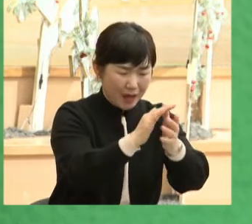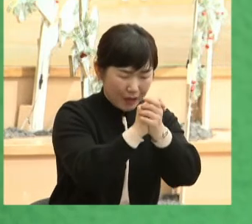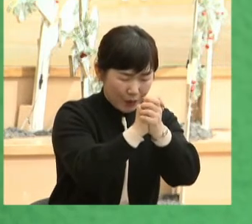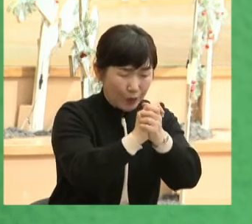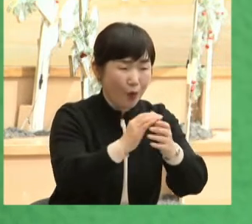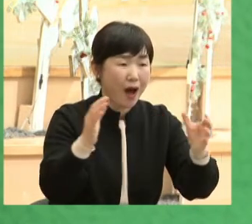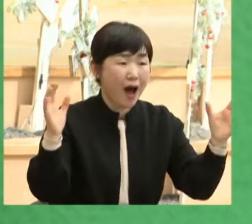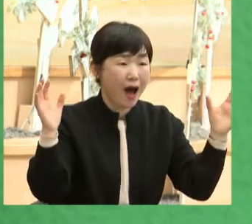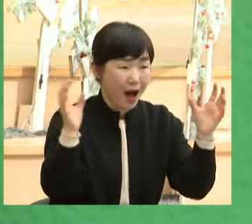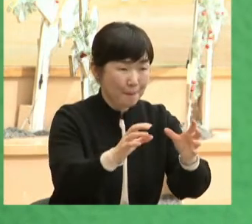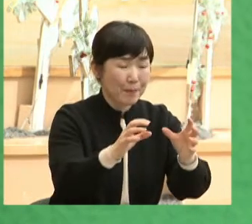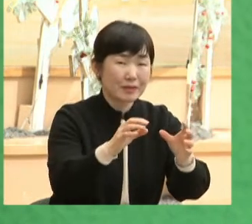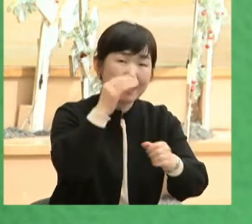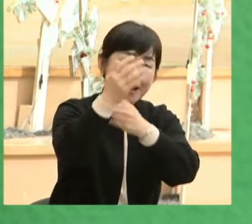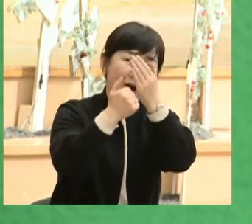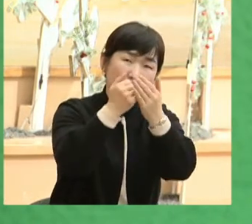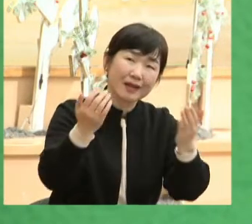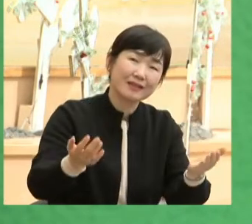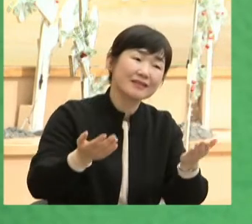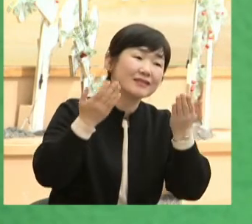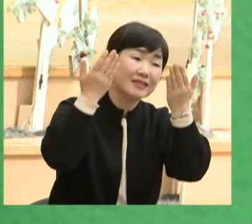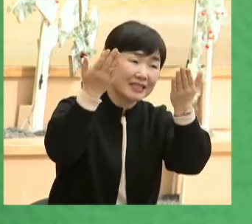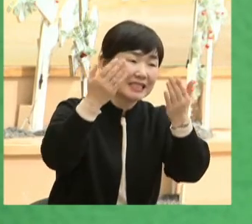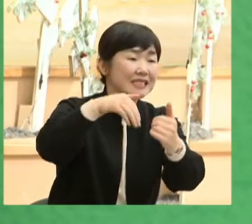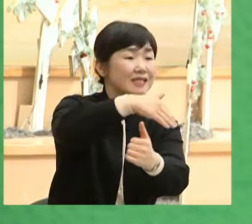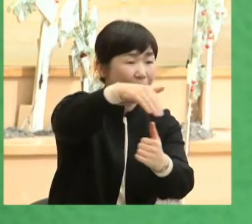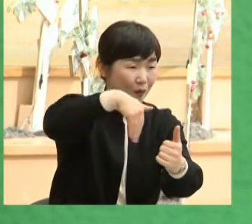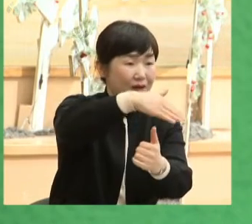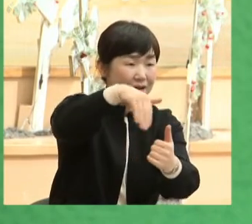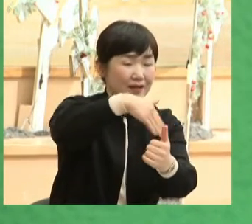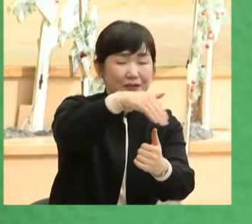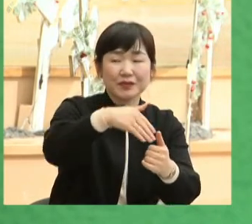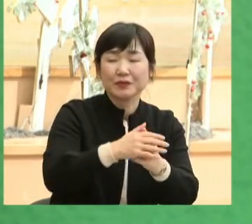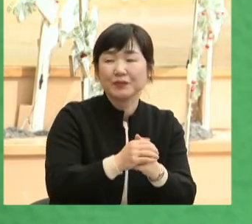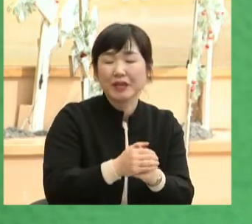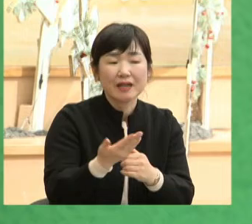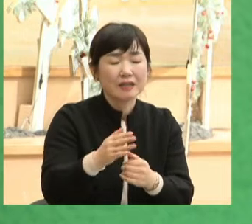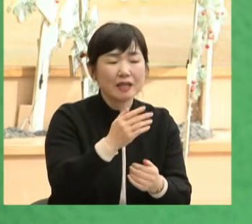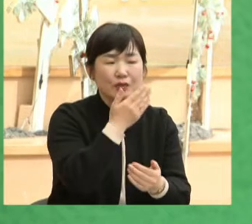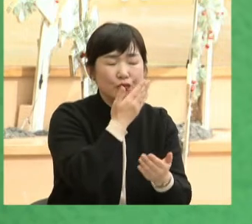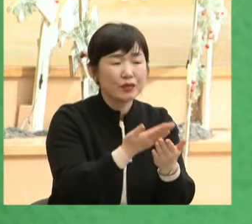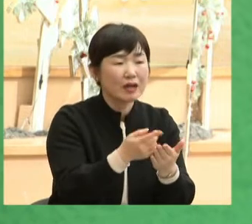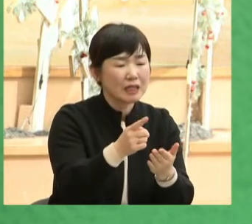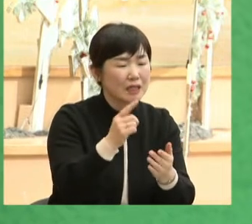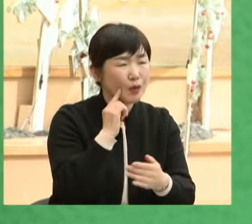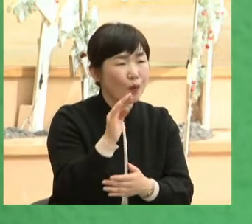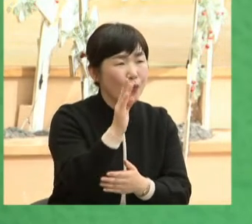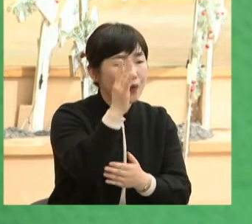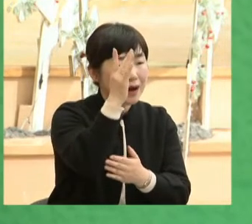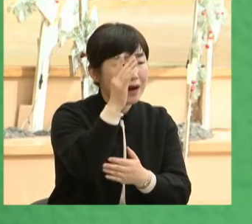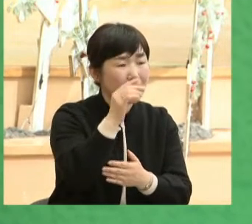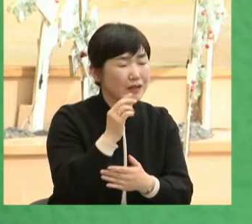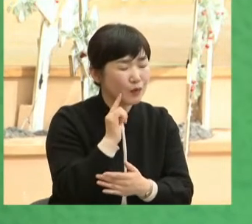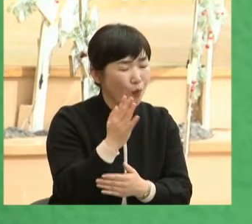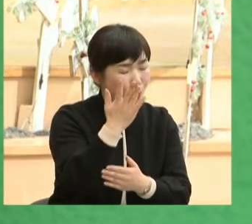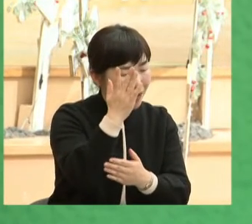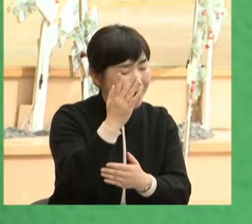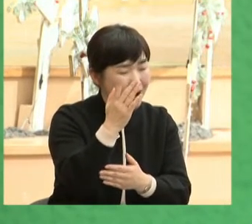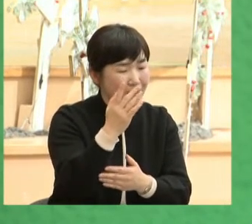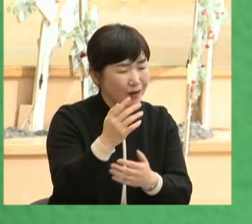올라가는 상황이에요 근데 중요한 것은 영광스러운 순간에 말이에요